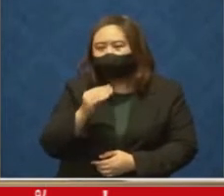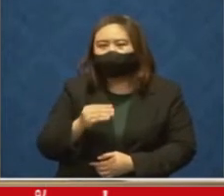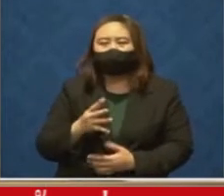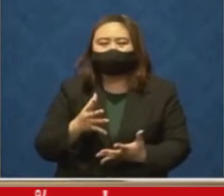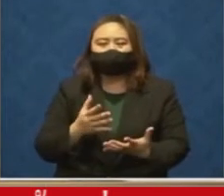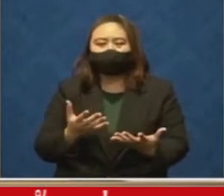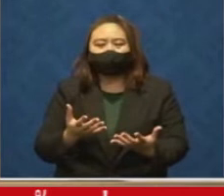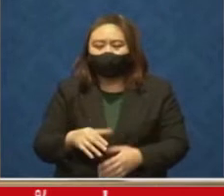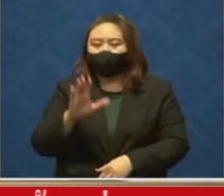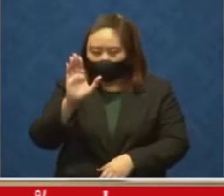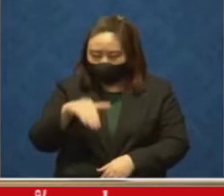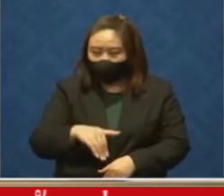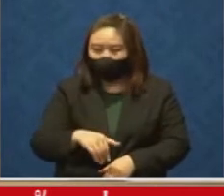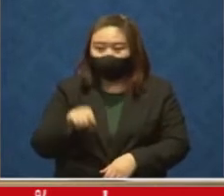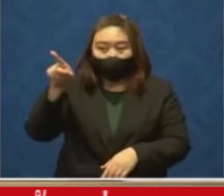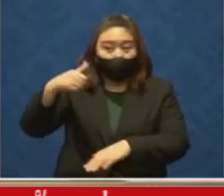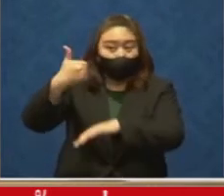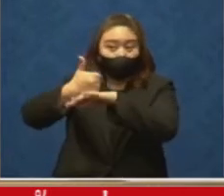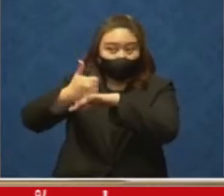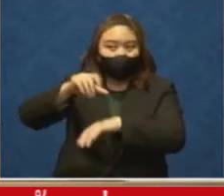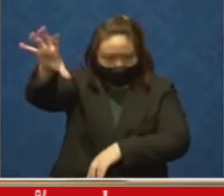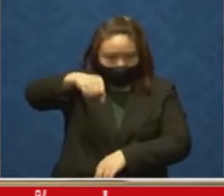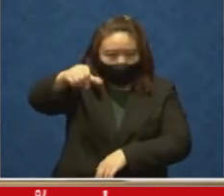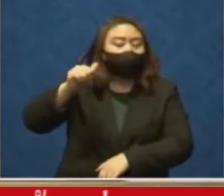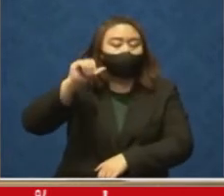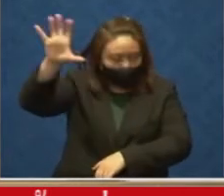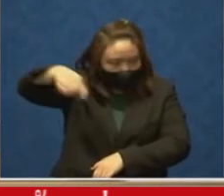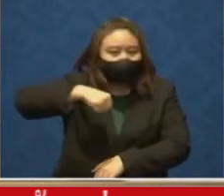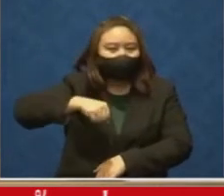ณมีแต่นั่งร้าน แ่จริก็เอหวกมาสิ